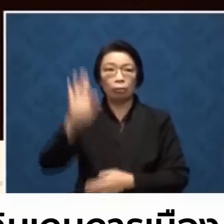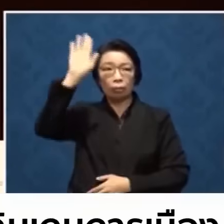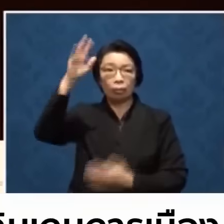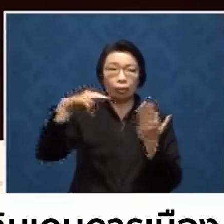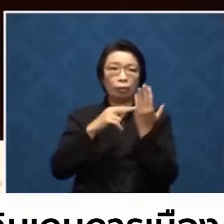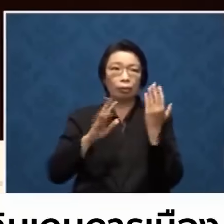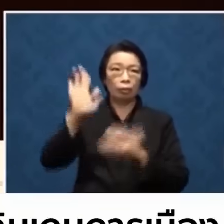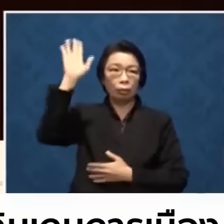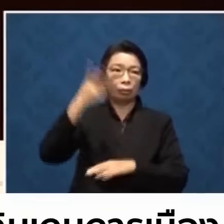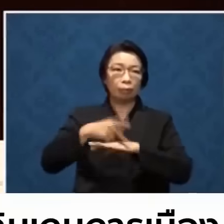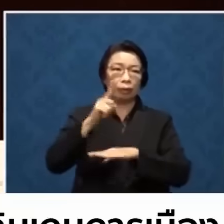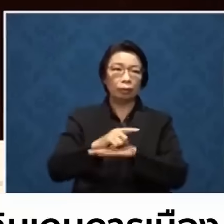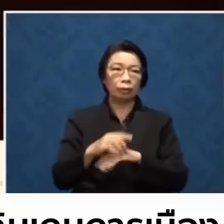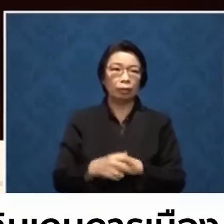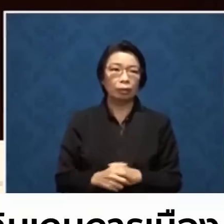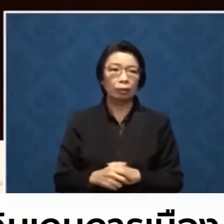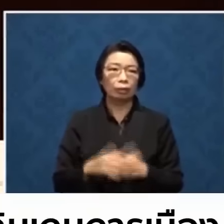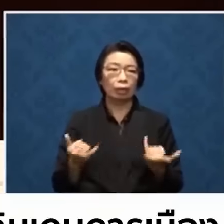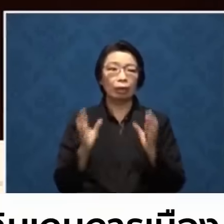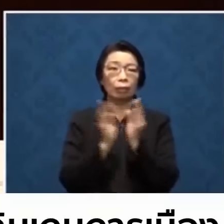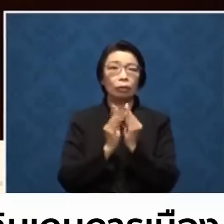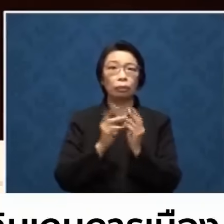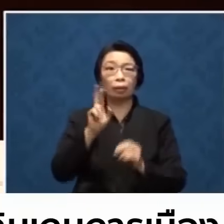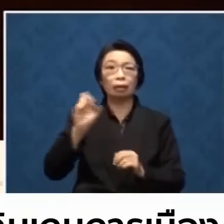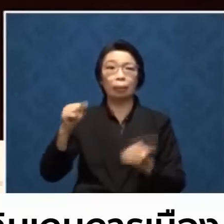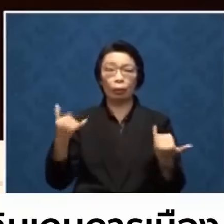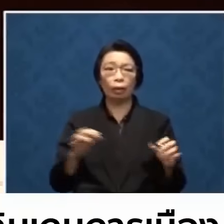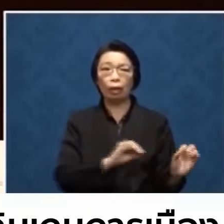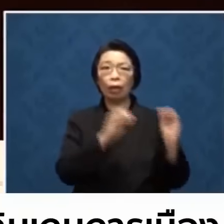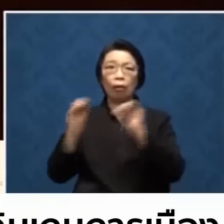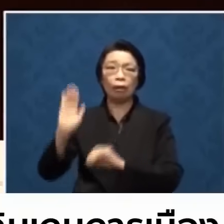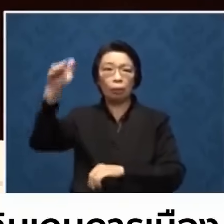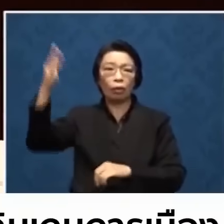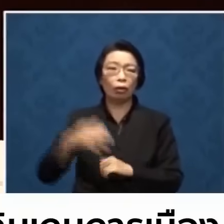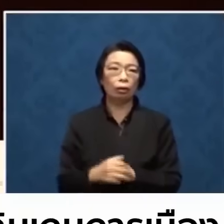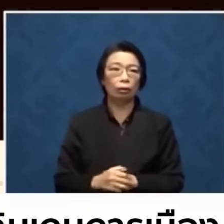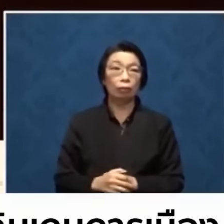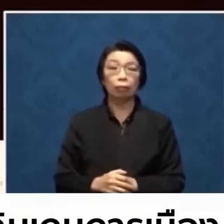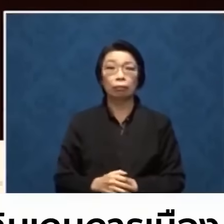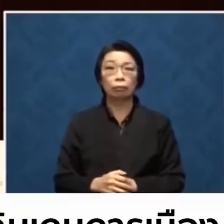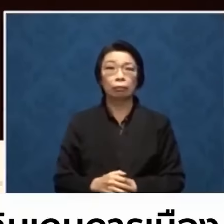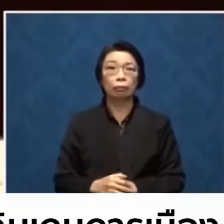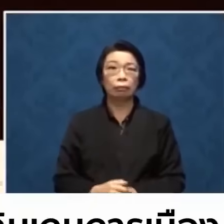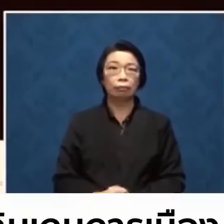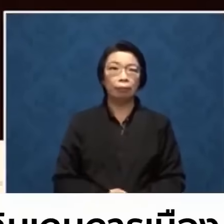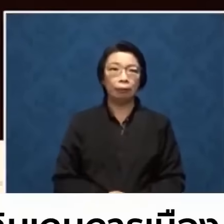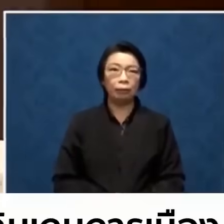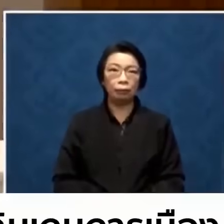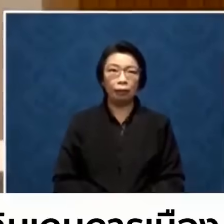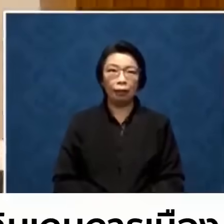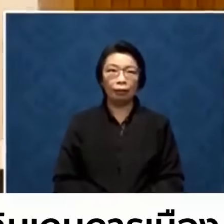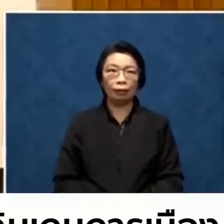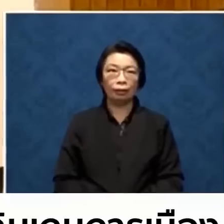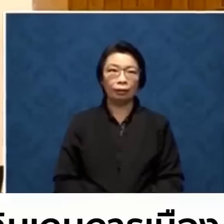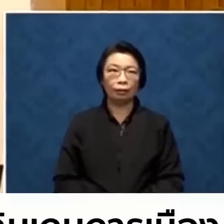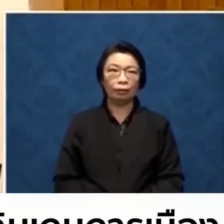ได้คุณพักขมลยังบอกด้วยนะคะพอได้แล้วสำหรับการใช้สภาแห่งนี้เป็นกระดานที่ใช้เดินเกมทางการเมืองอย่า